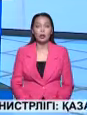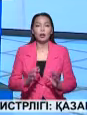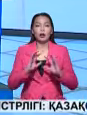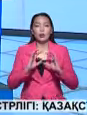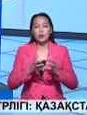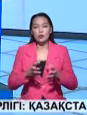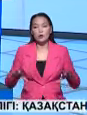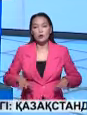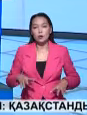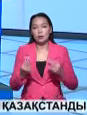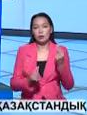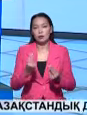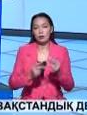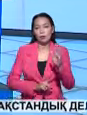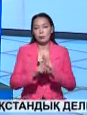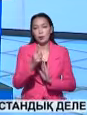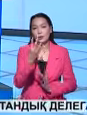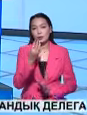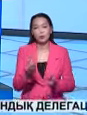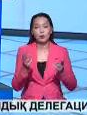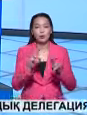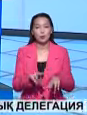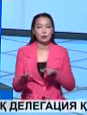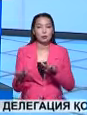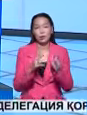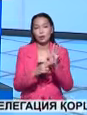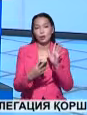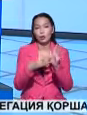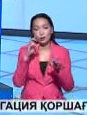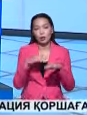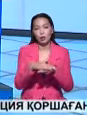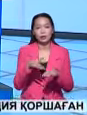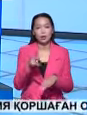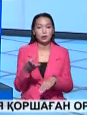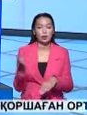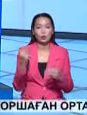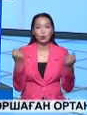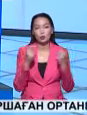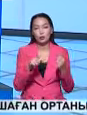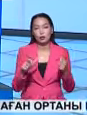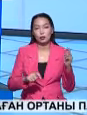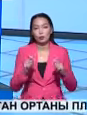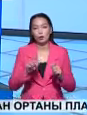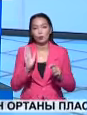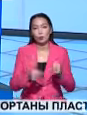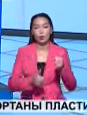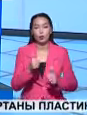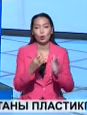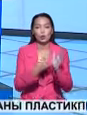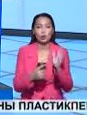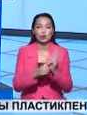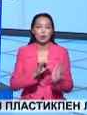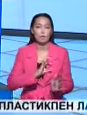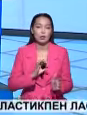Дүниежүзілік көшпенділер ойындарының басталуына 4 күн қалды. Шараға 89 елден 2000-нан астам спортшы келмек. Дүбірлі додада 97